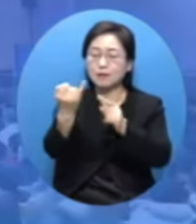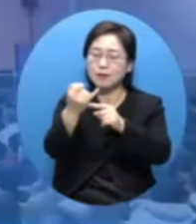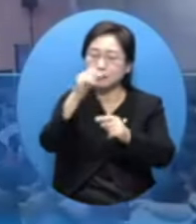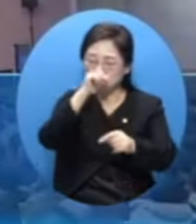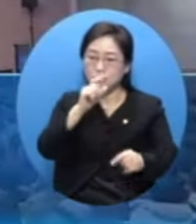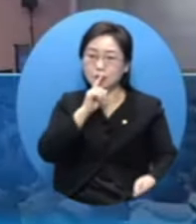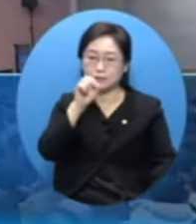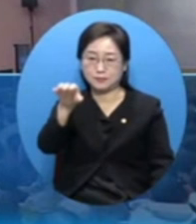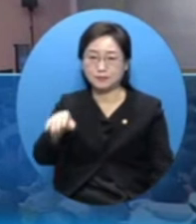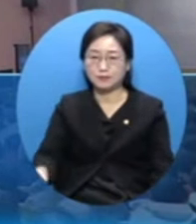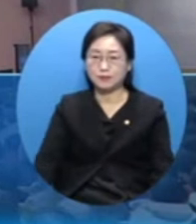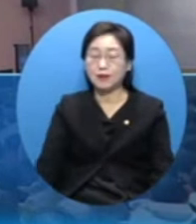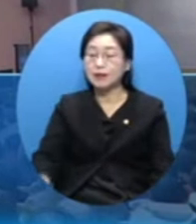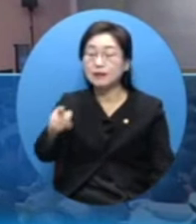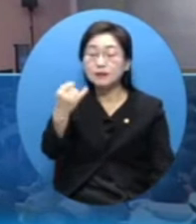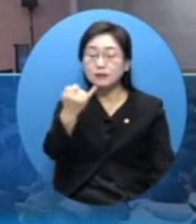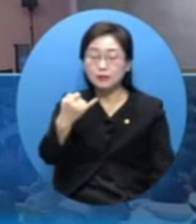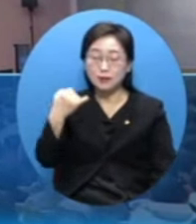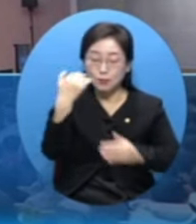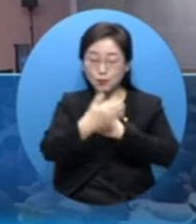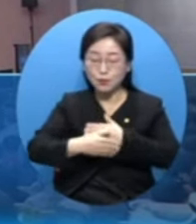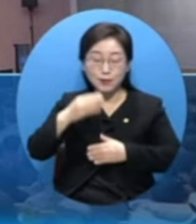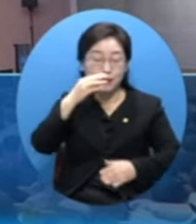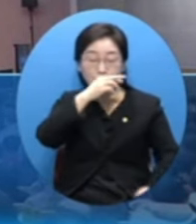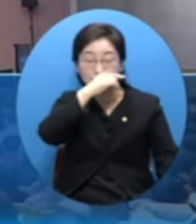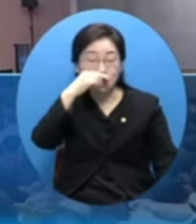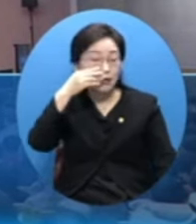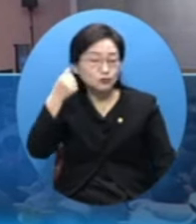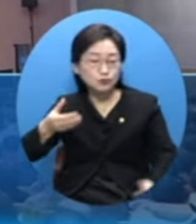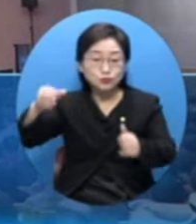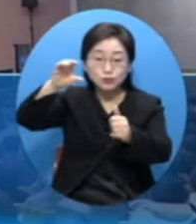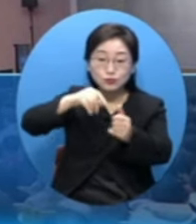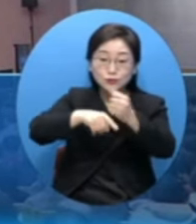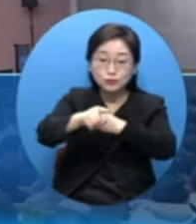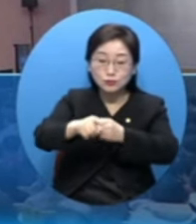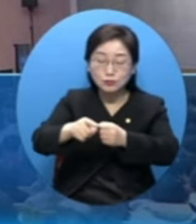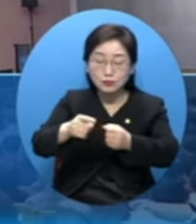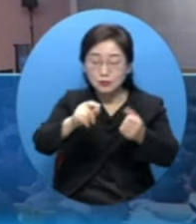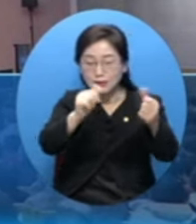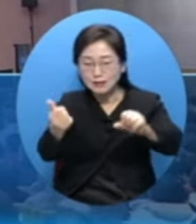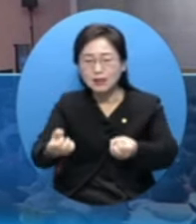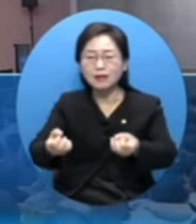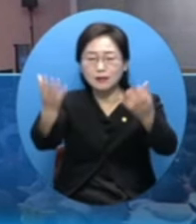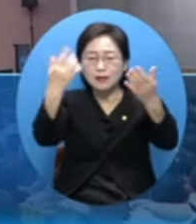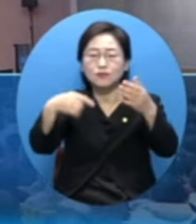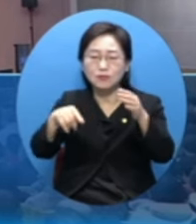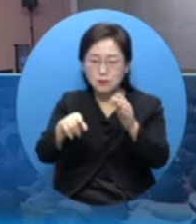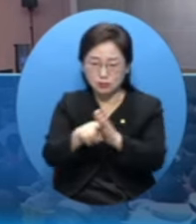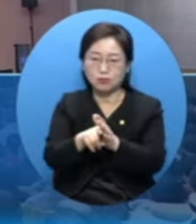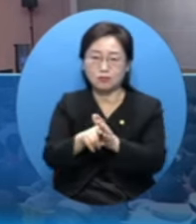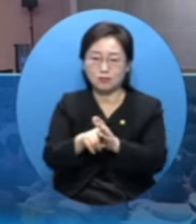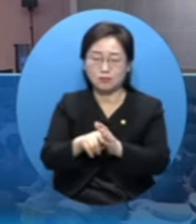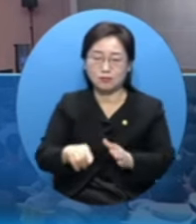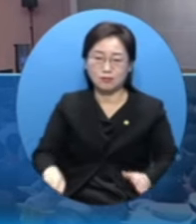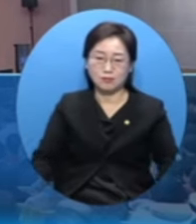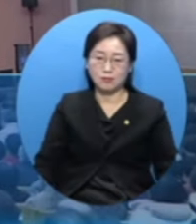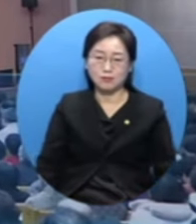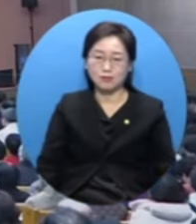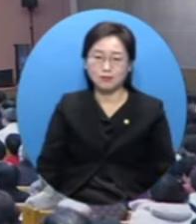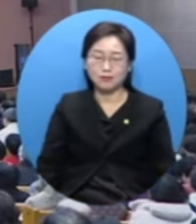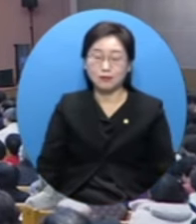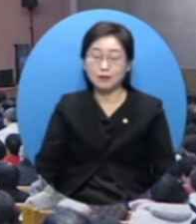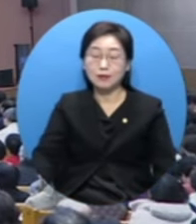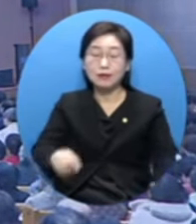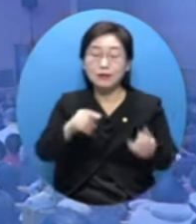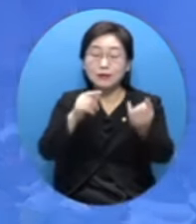말씀합니다. 이 여자가 내 몸에 이 향유를 부은 것은 내 장례를 위하여 함이니라. 이 여인은